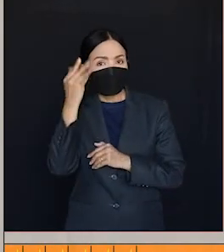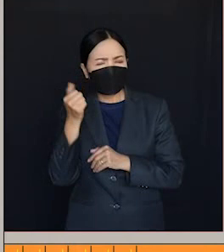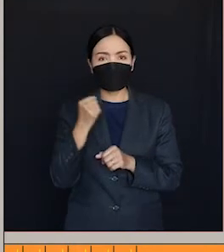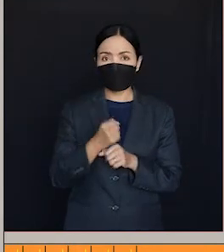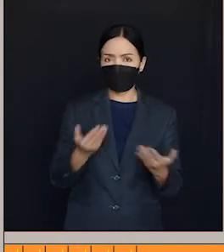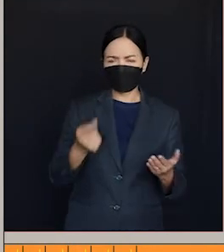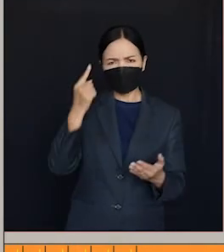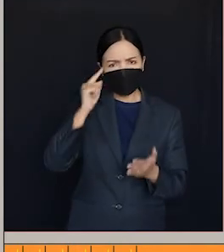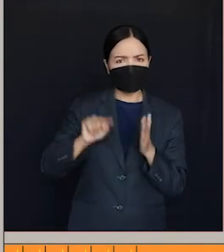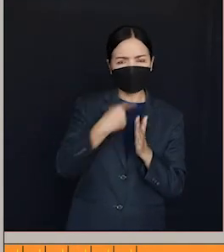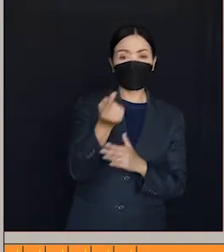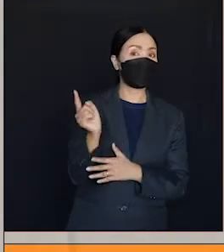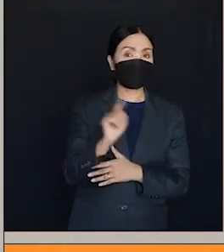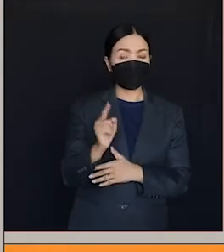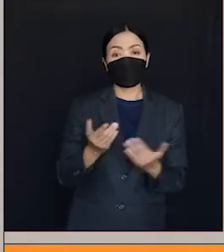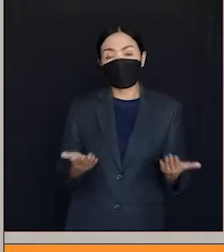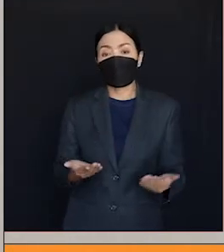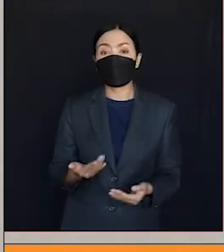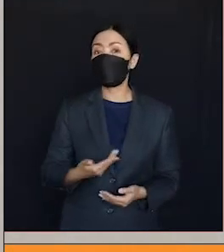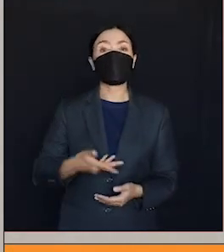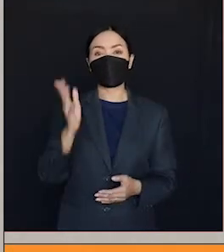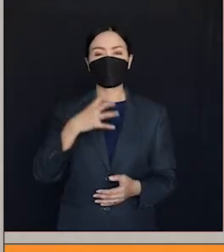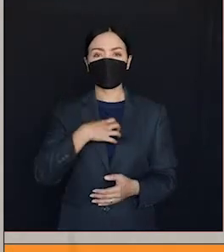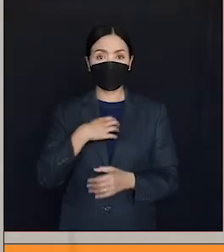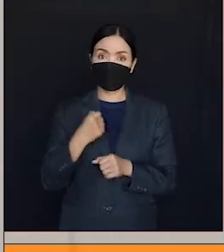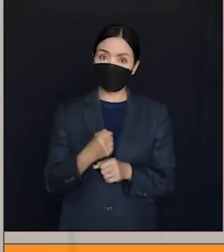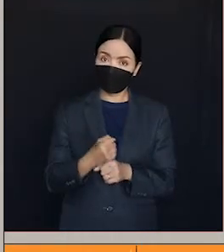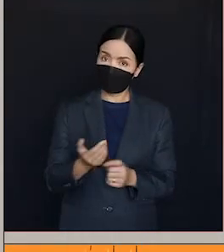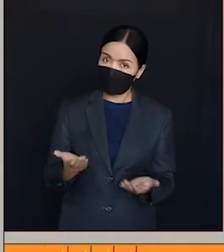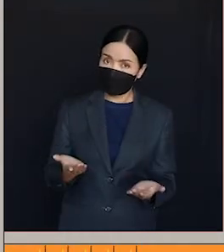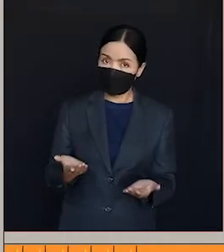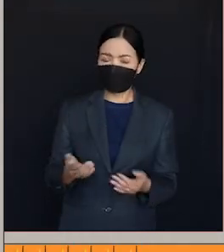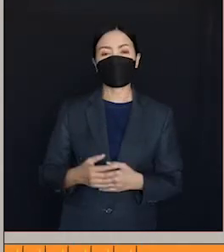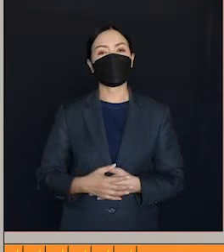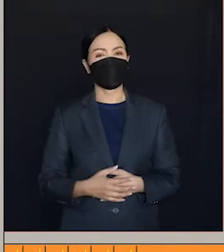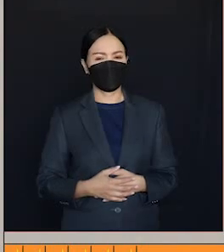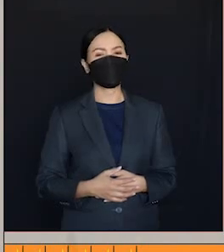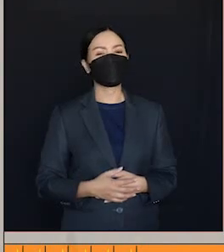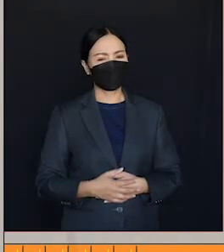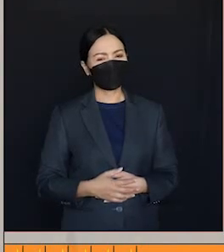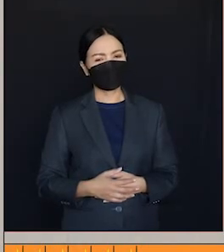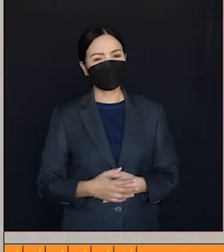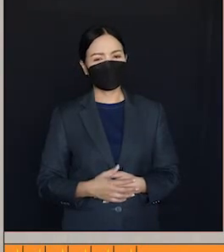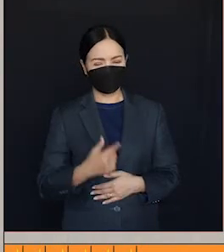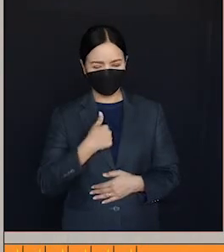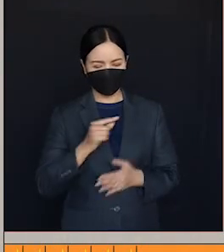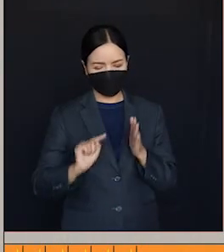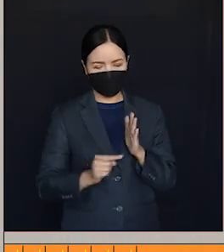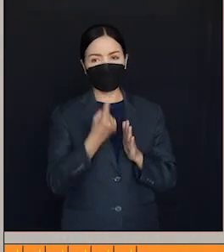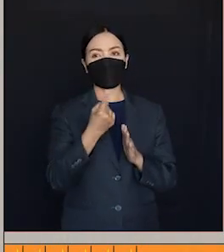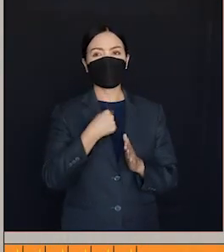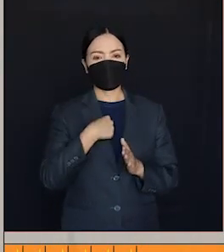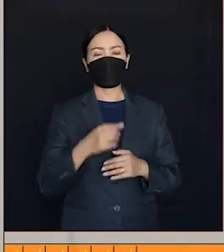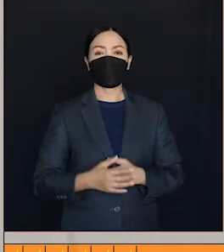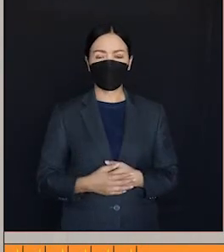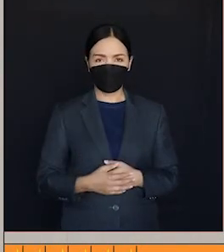รือคิดจากอะไรหรือว่าเอออยู่ๆก็อยากทำอันนี้ขึ้นมาก็ทำเลยอย่างเงี้ยค่ะ แล้วอาจารย์ขอเริ่มนะคะ ได้ค่ะอ